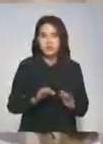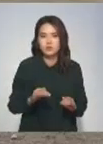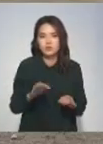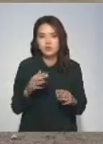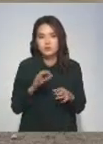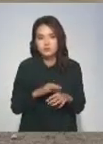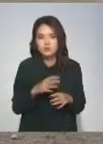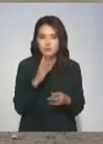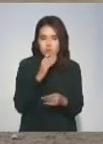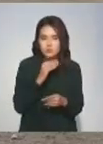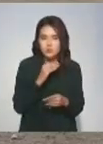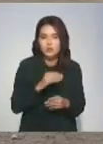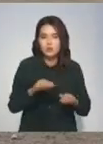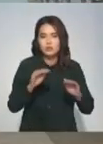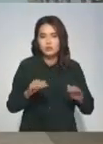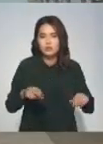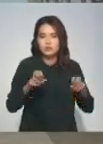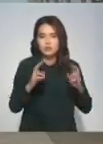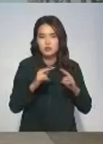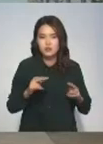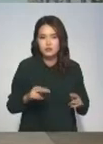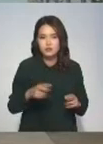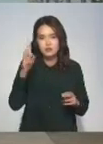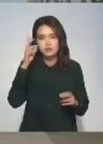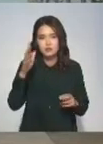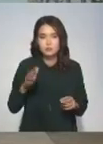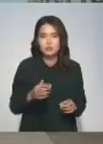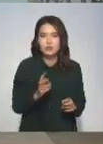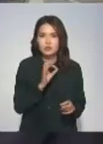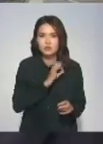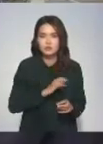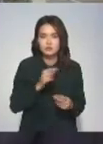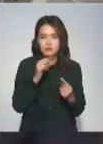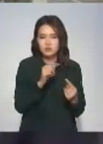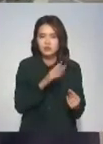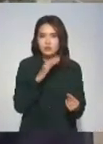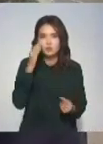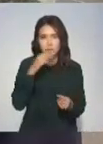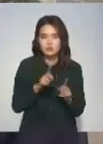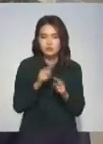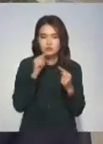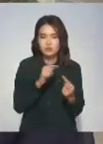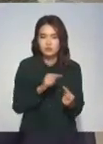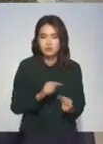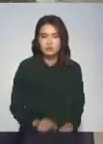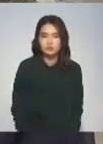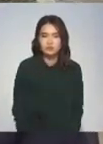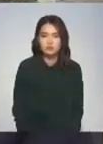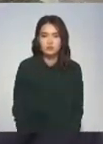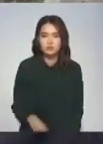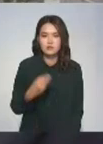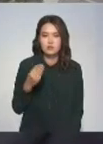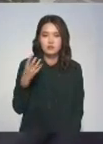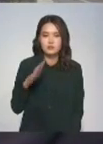қалады. Балаларының тар ғимаратта оқып жатқанына ата-аналар да қарсы. Осы мектептен мен екі қызым